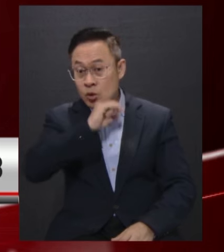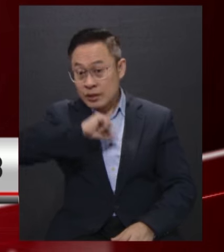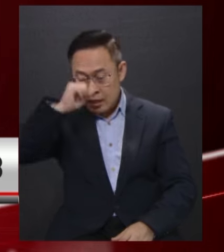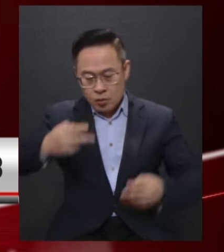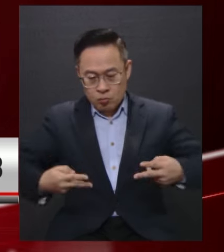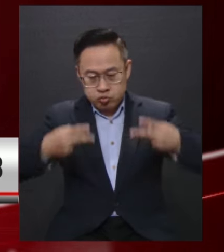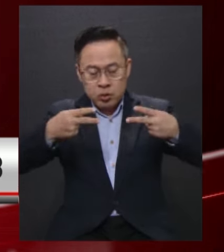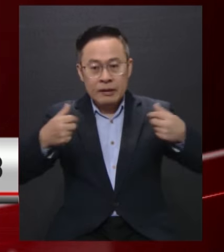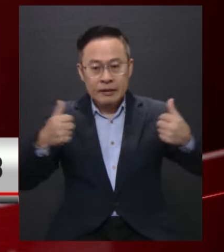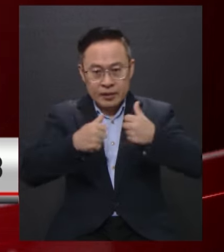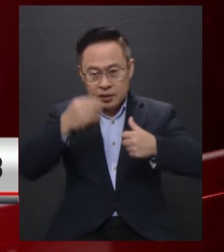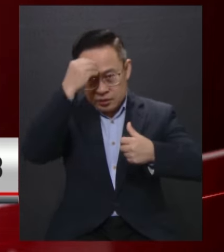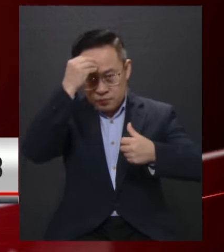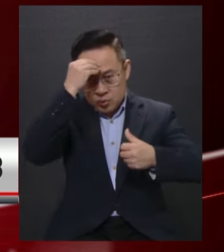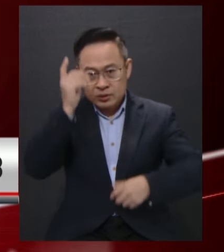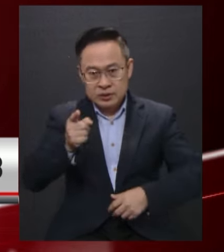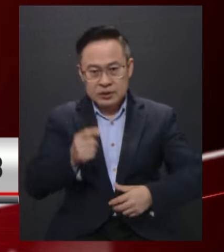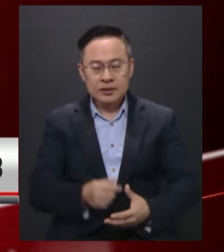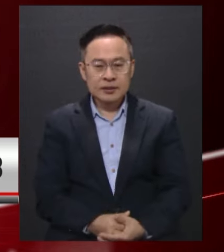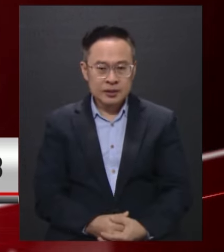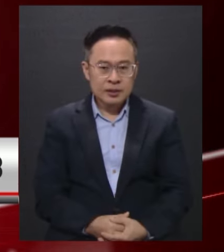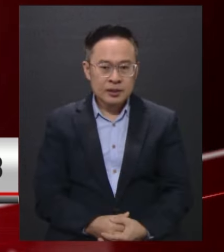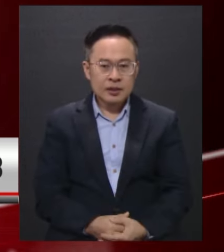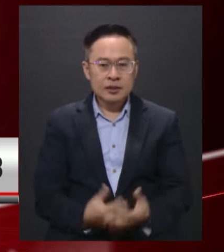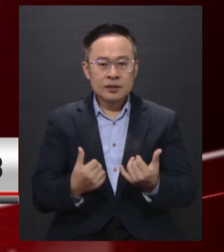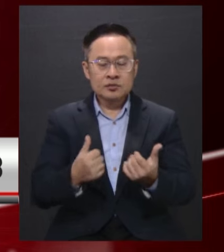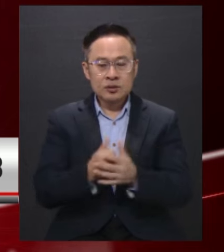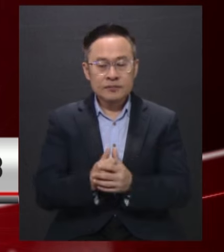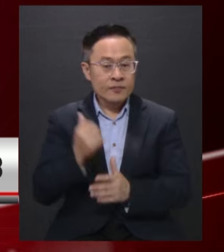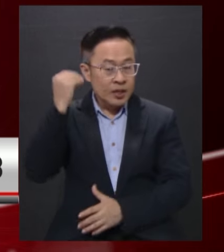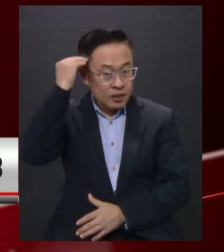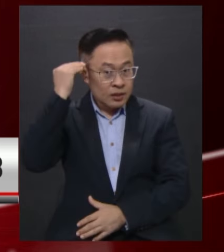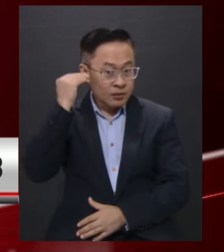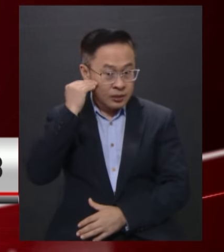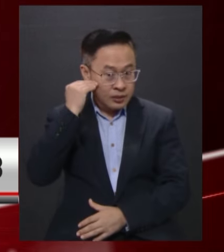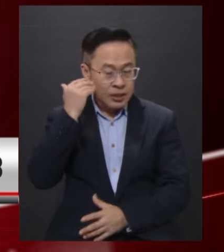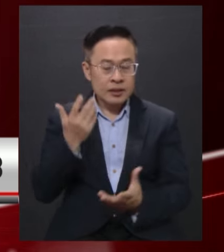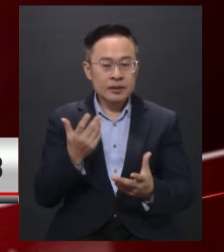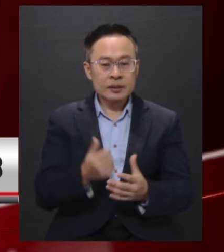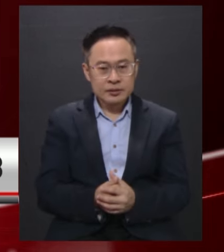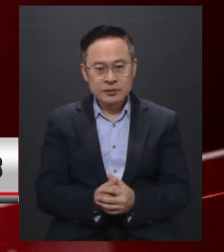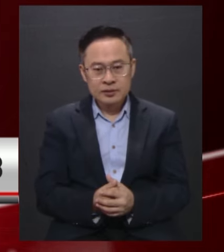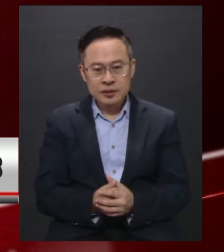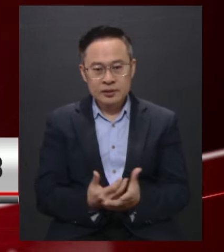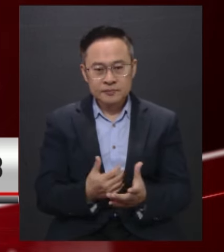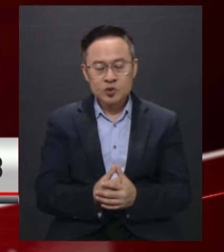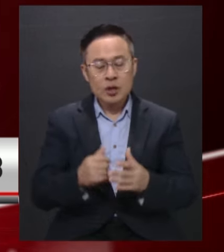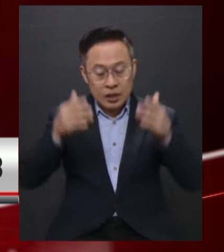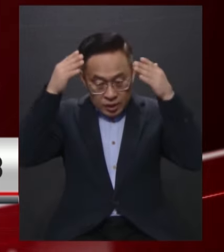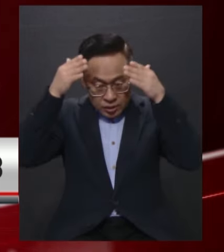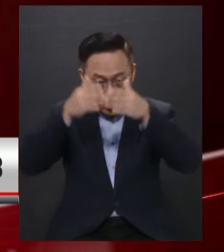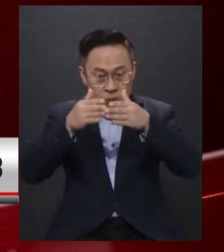Fก็คือซาอุดิอาระเบียที่เพิ่งจะเสมอกับทีมชาติไทยไปนะคะส่วนอินโดนีเซียที่ผ่านเข้าสู่รอบต่อไปได้ในฐ